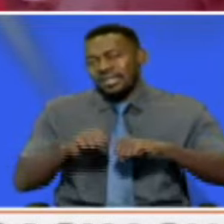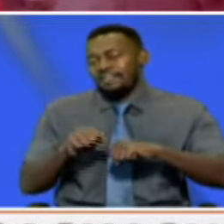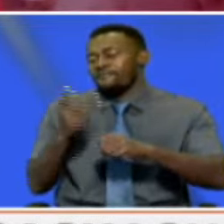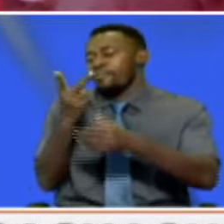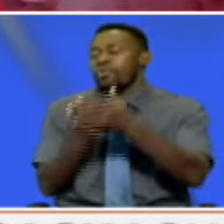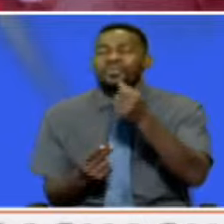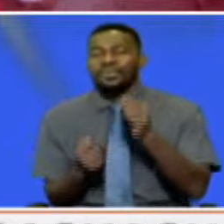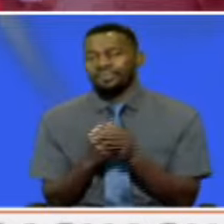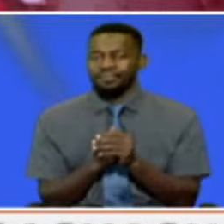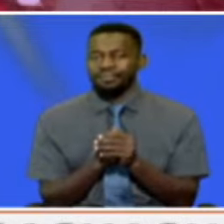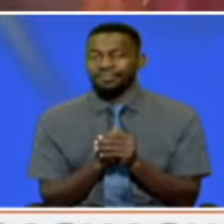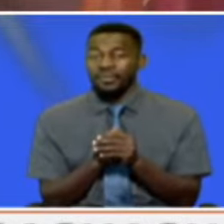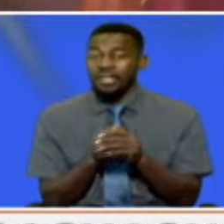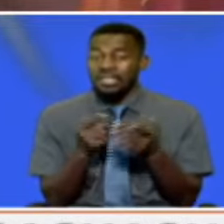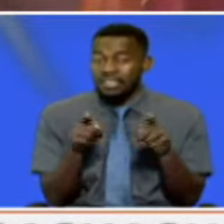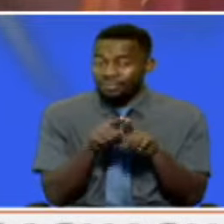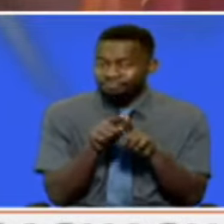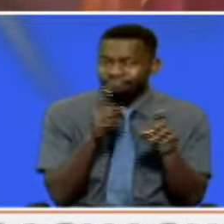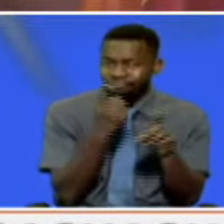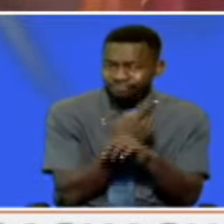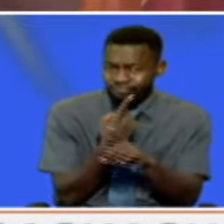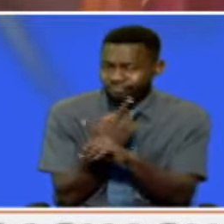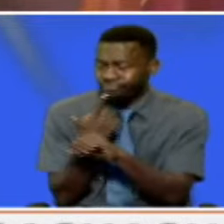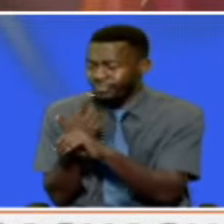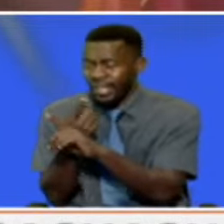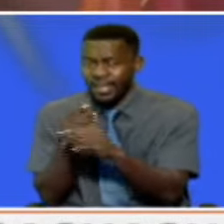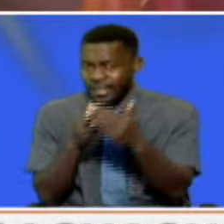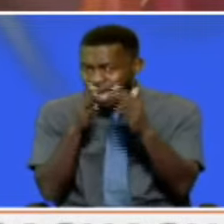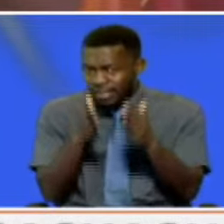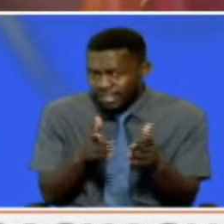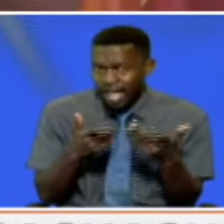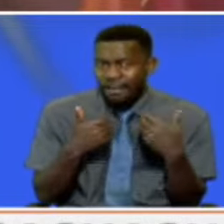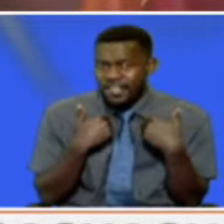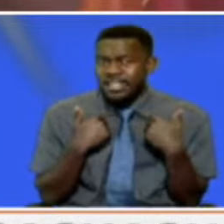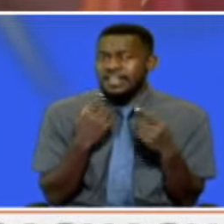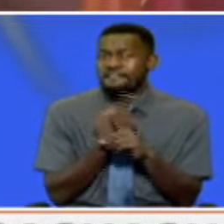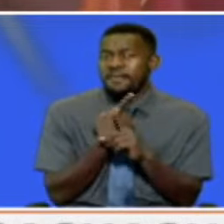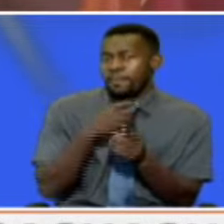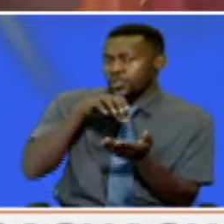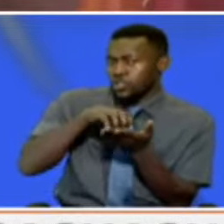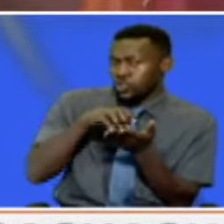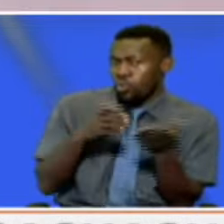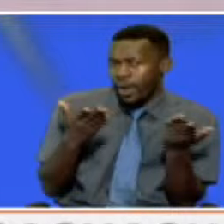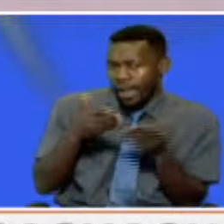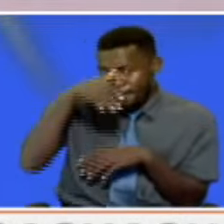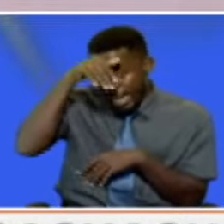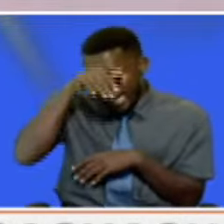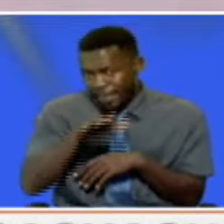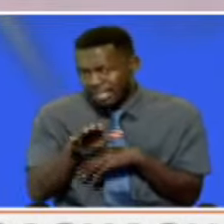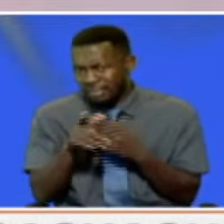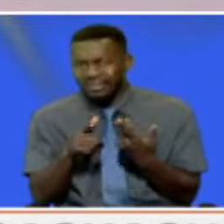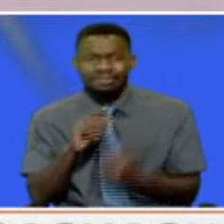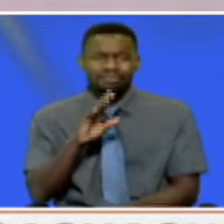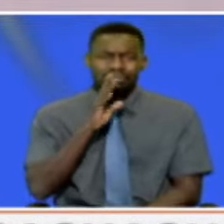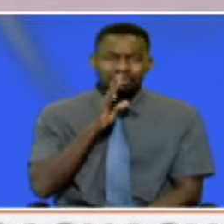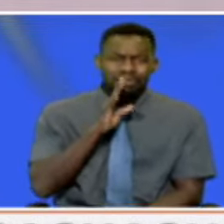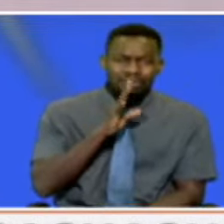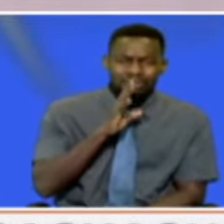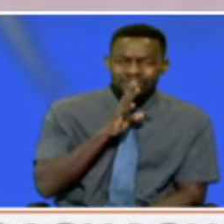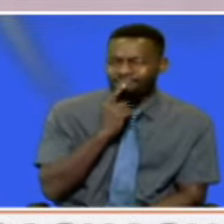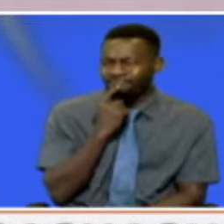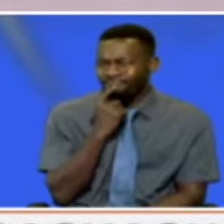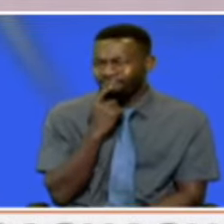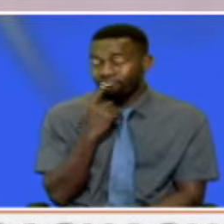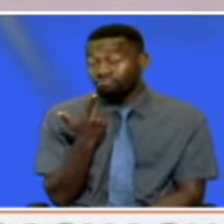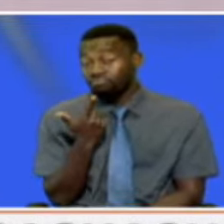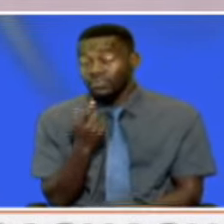wachanga walio na nyadhifa tofauti bungeni kupunguza cheche za maneno haswa kwa Gachagua kama walivyoagizwa na rais kuzuia